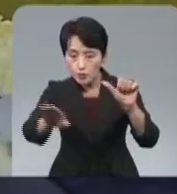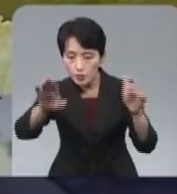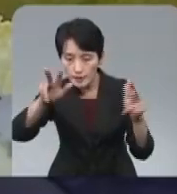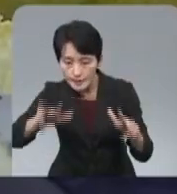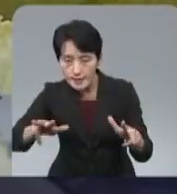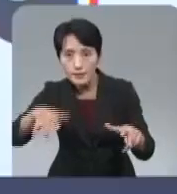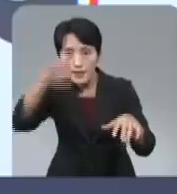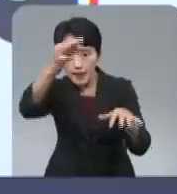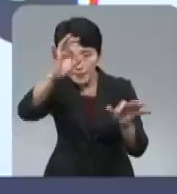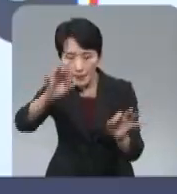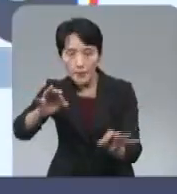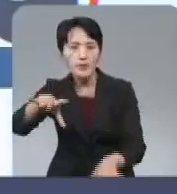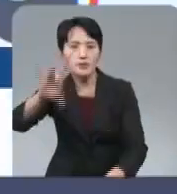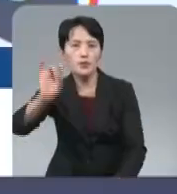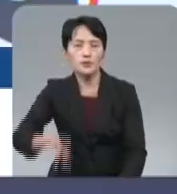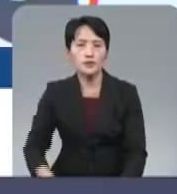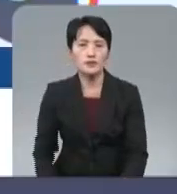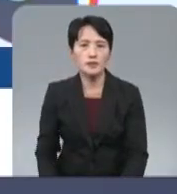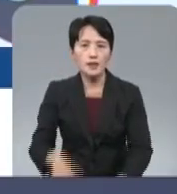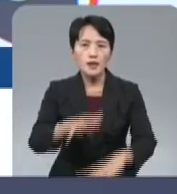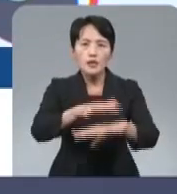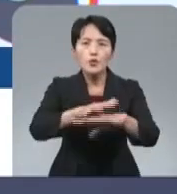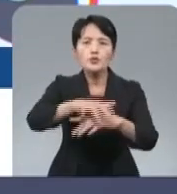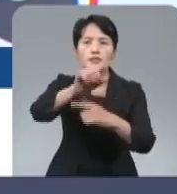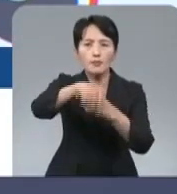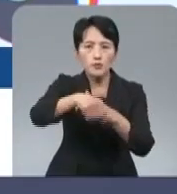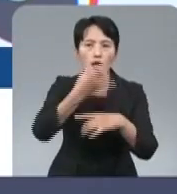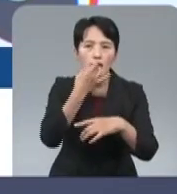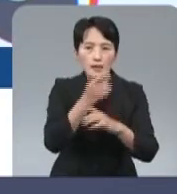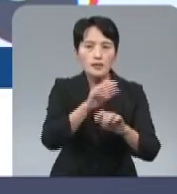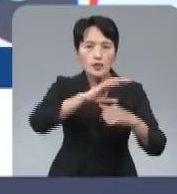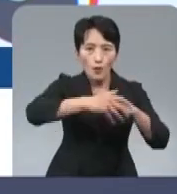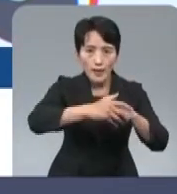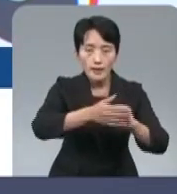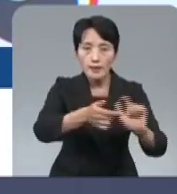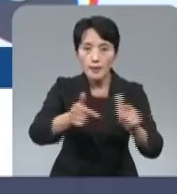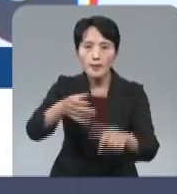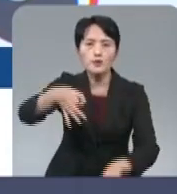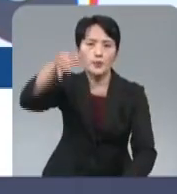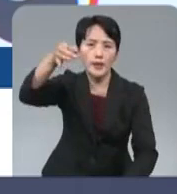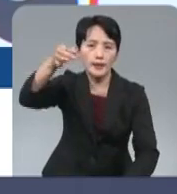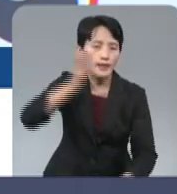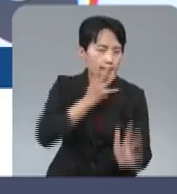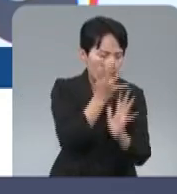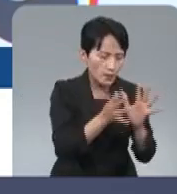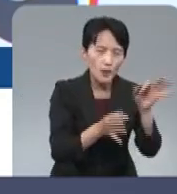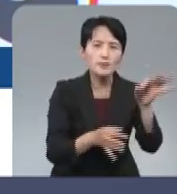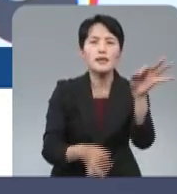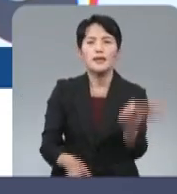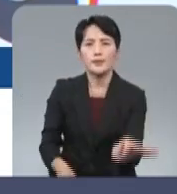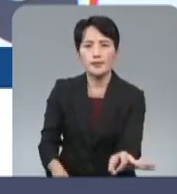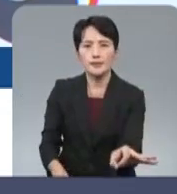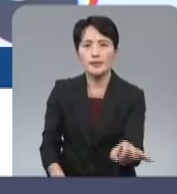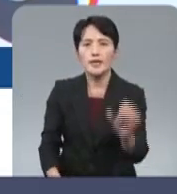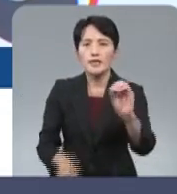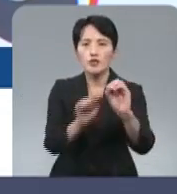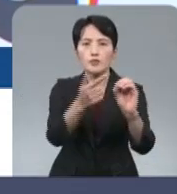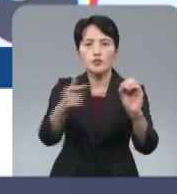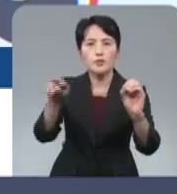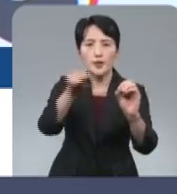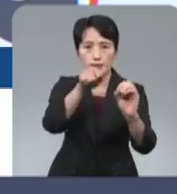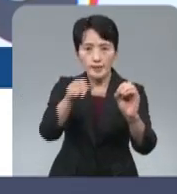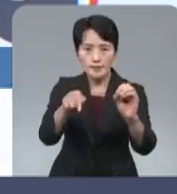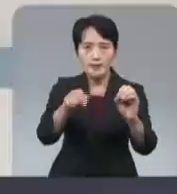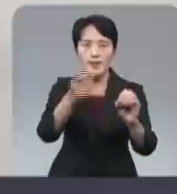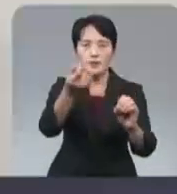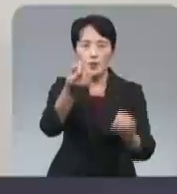connu une montée moins importante de 3 vu que 7% notamment les produits agricoles ont régressé une première depuis mai